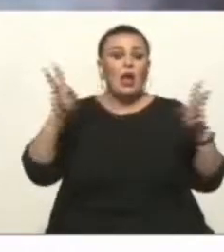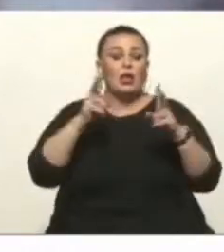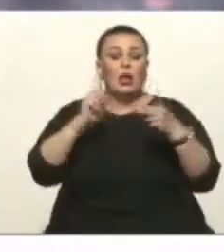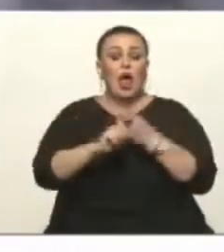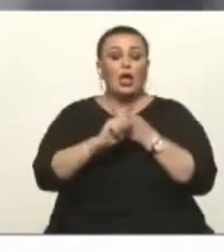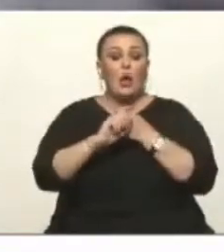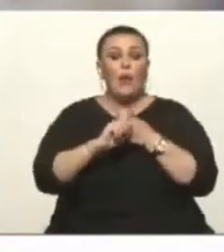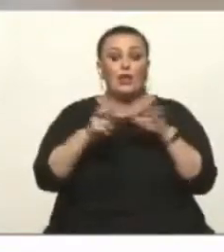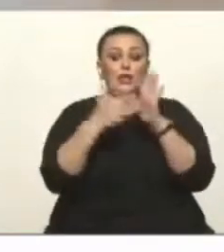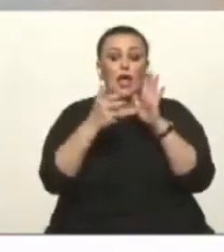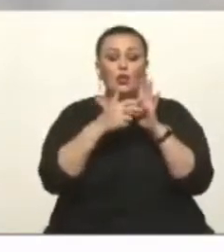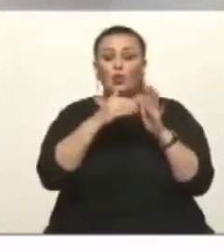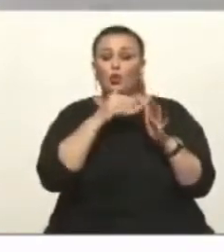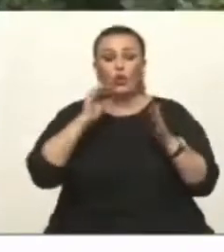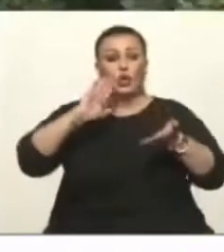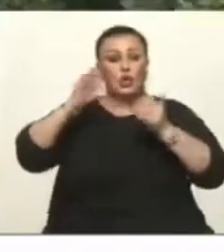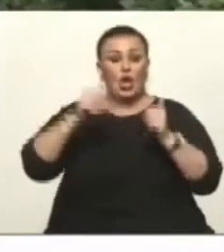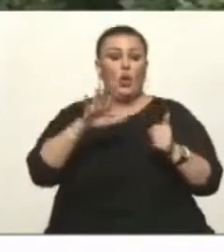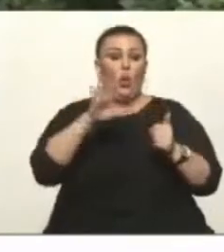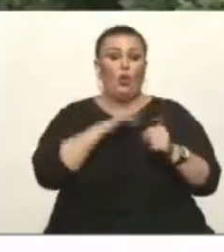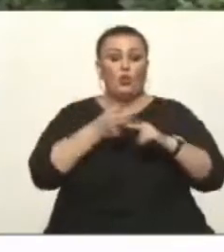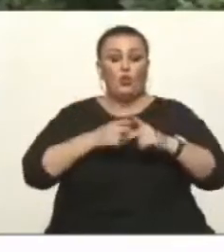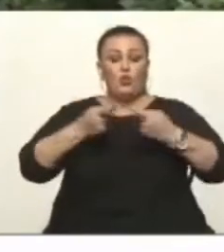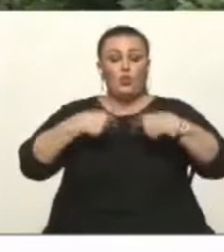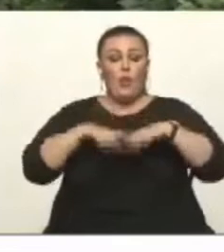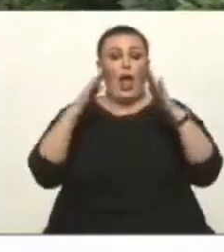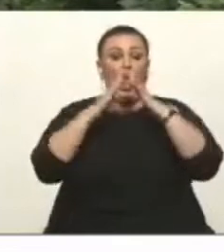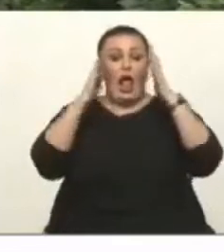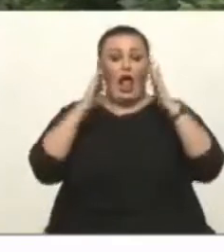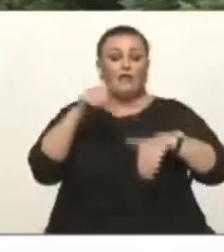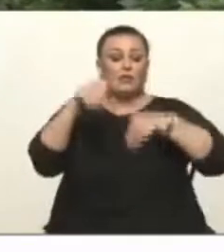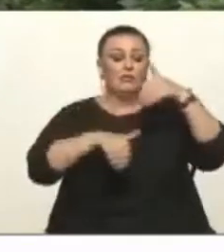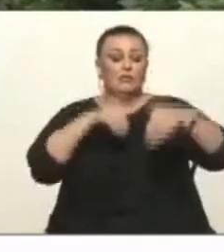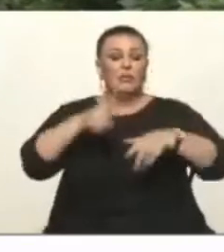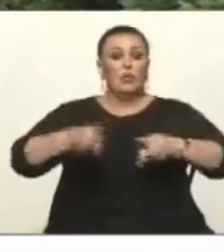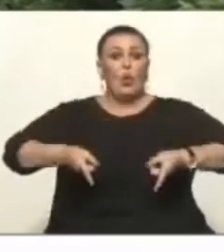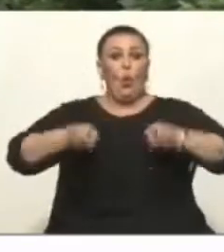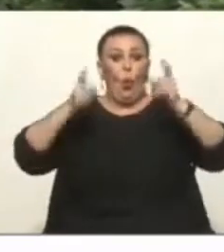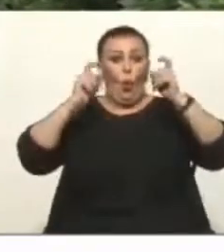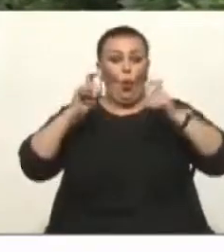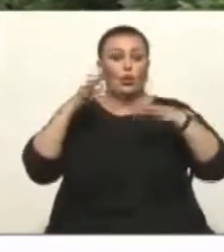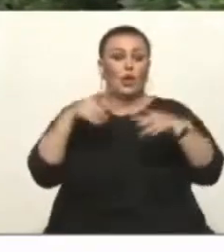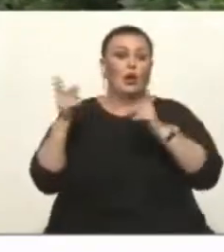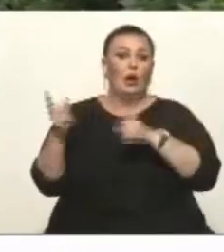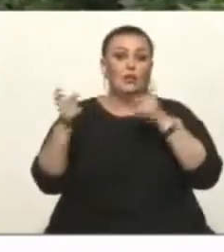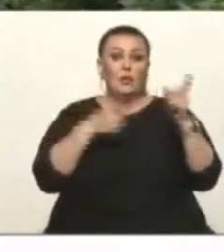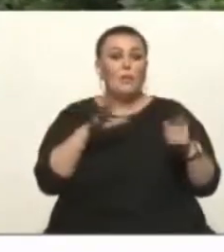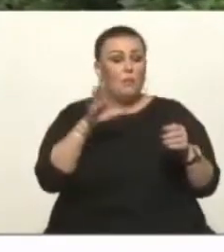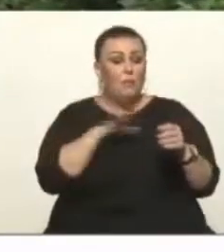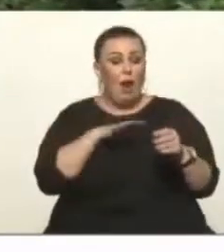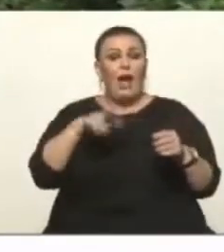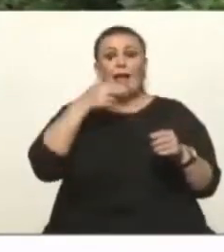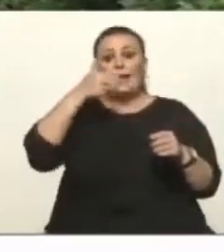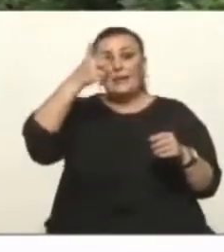bağlı 800-dən çox çağırış edilib. Həmin bölgələrdə də evlər, çimərliklər və otellər boşaldılıb. İtaliyanın